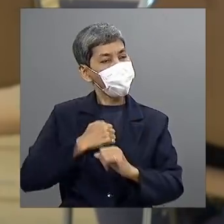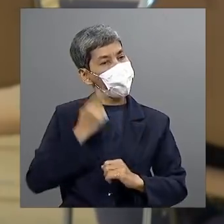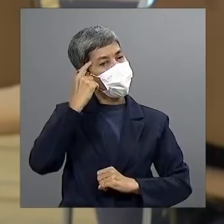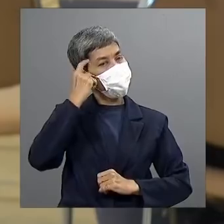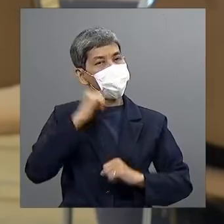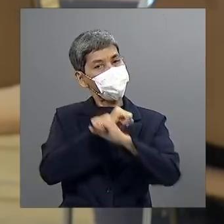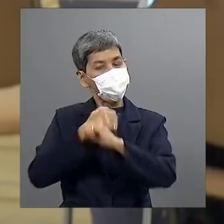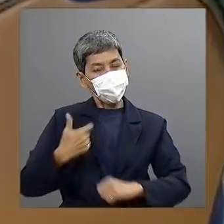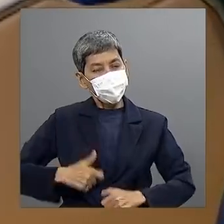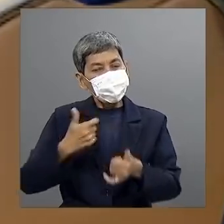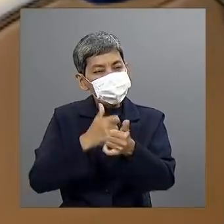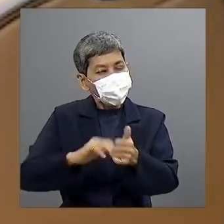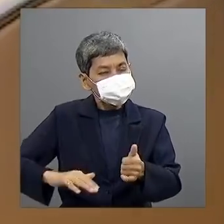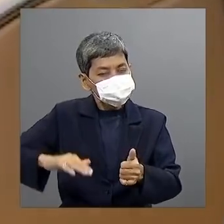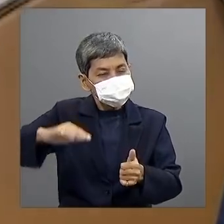แต่เด็กแล้วค่ะ